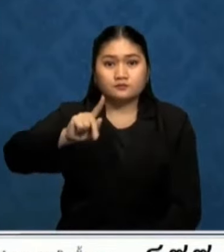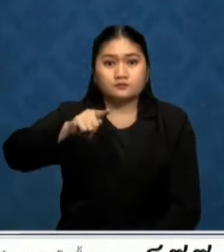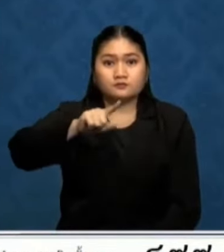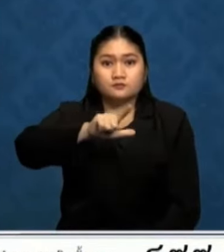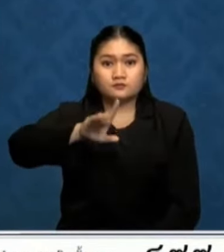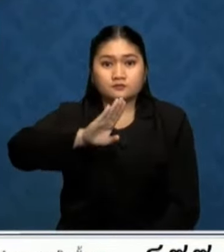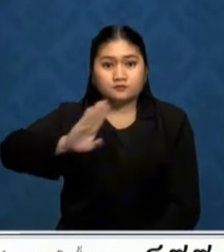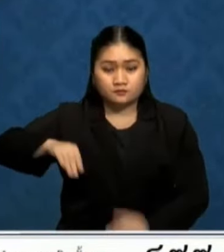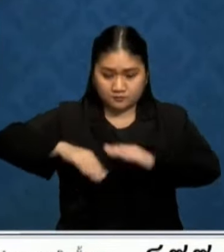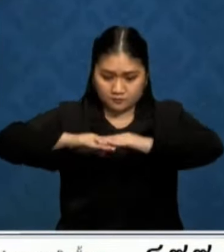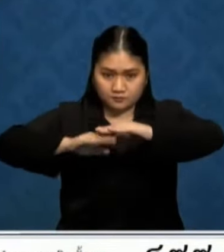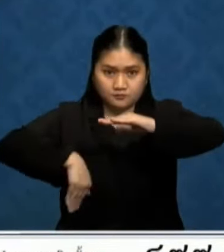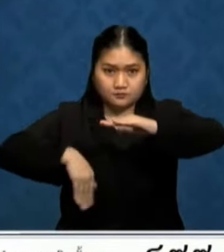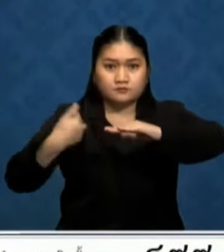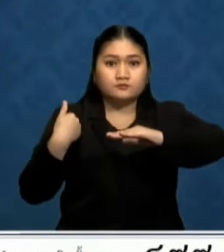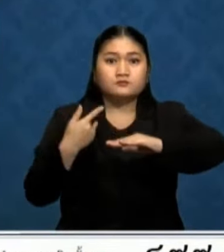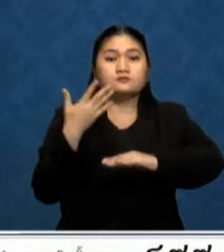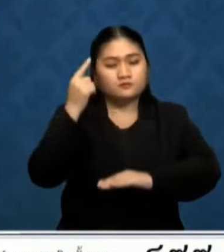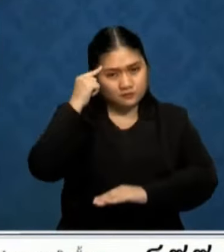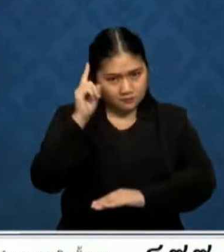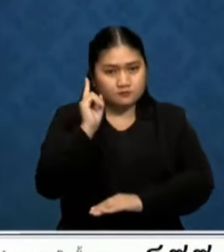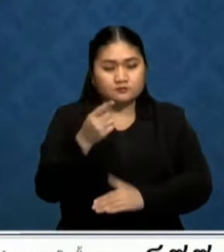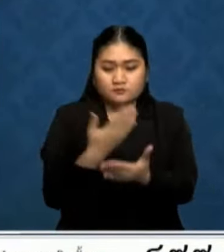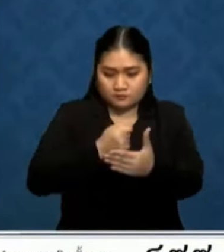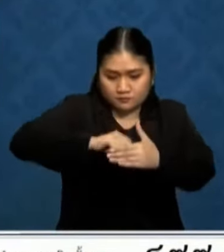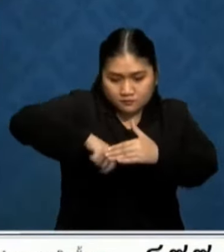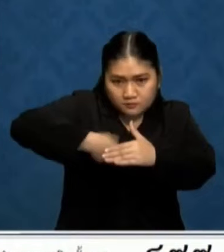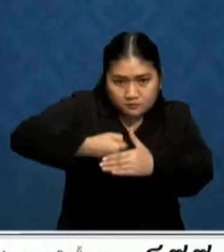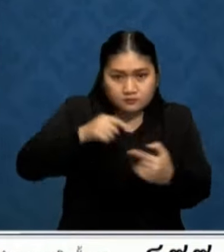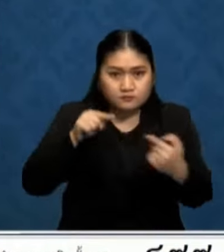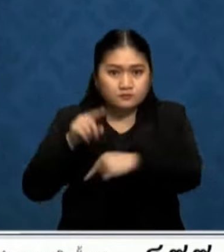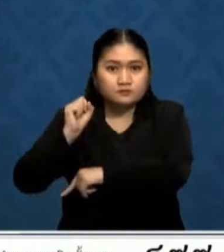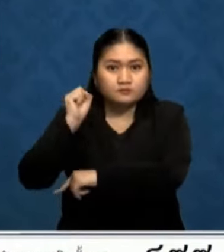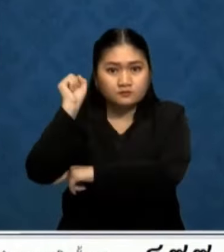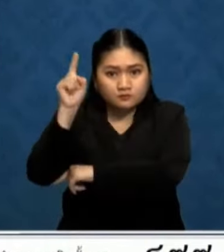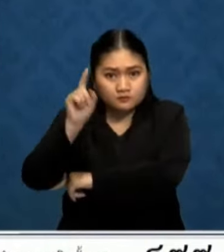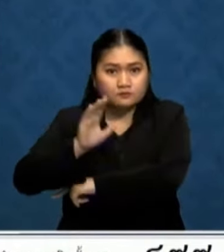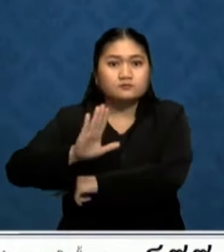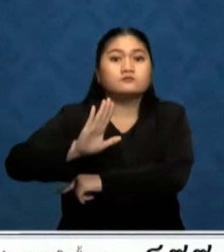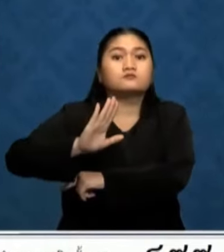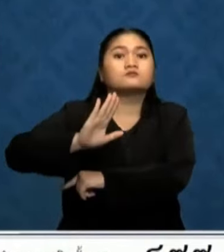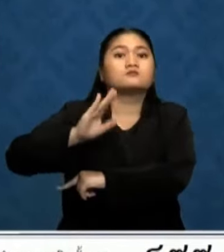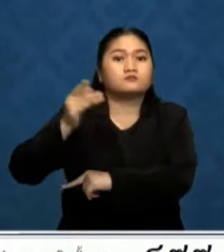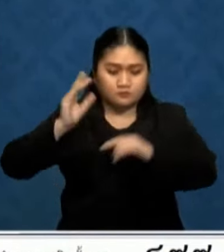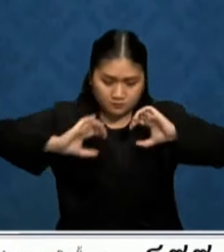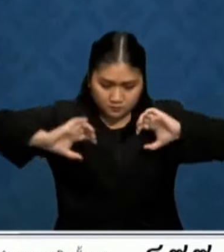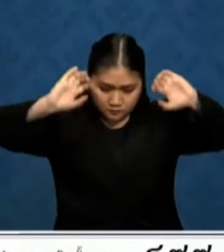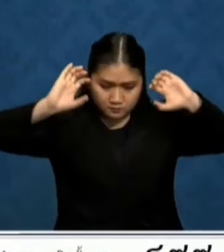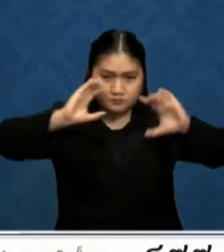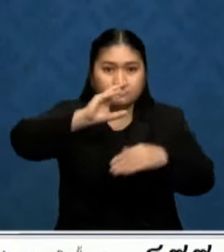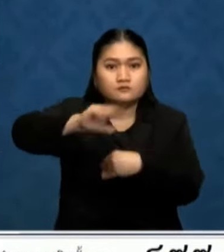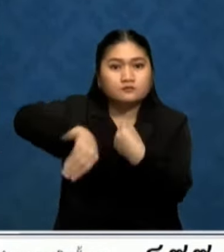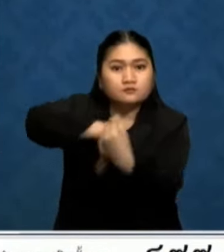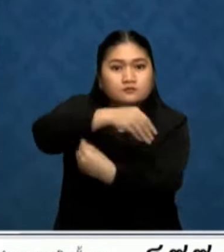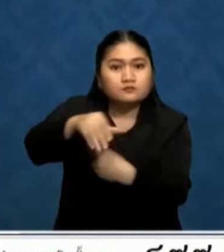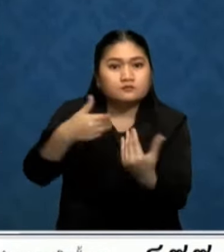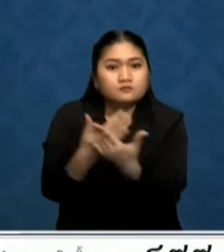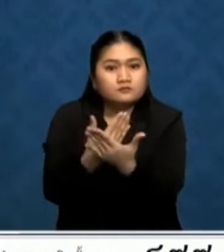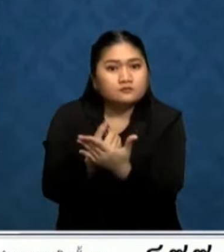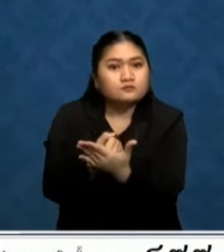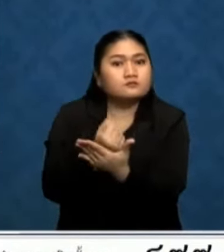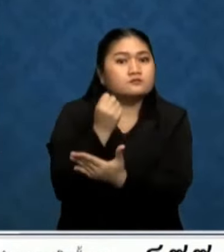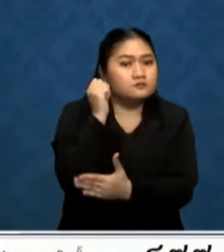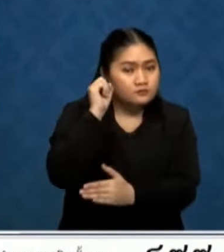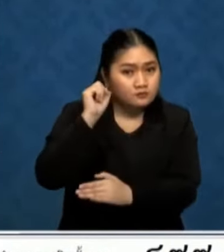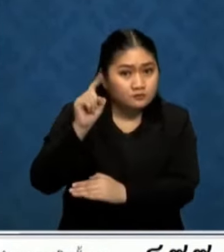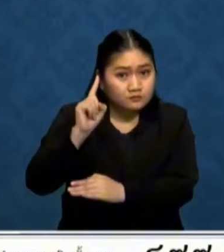รัฐบามความจำเป็นต้องใช้ใจเงินตามในโบายเร่งดวนของรฐบาลเพื่อกระต้นเศรษฐกด้วยการสองเสรมให้มีเม็ดเงินหมุเวีนในพ